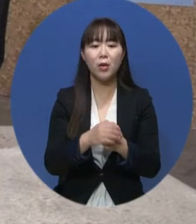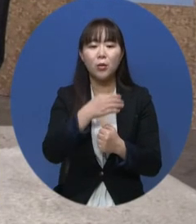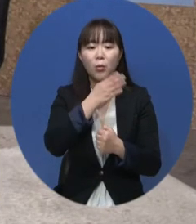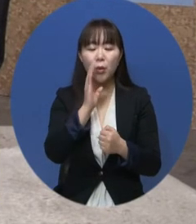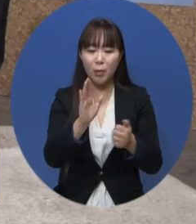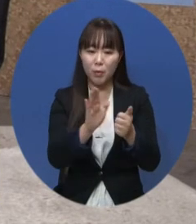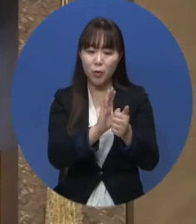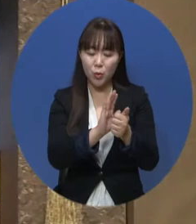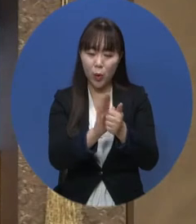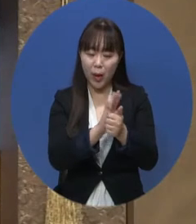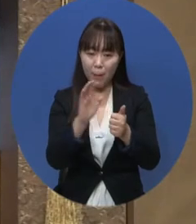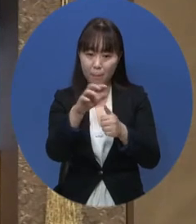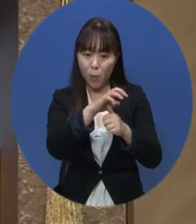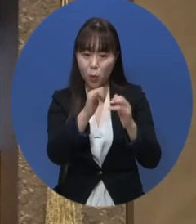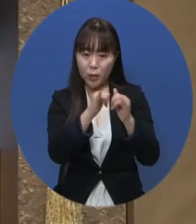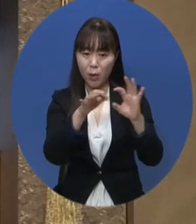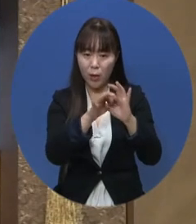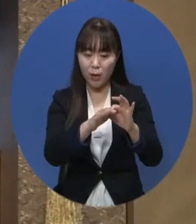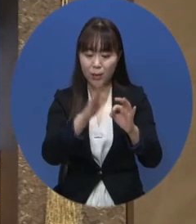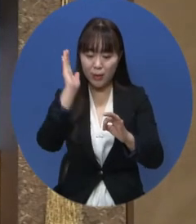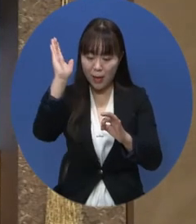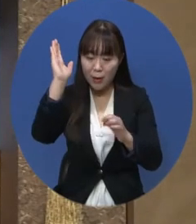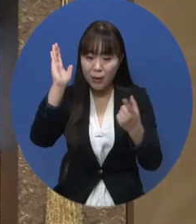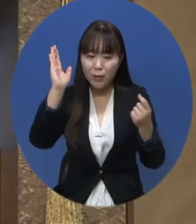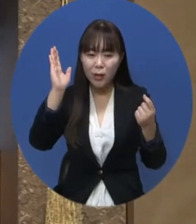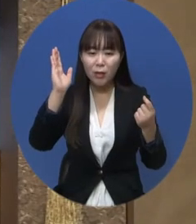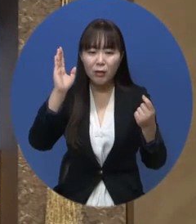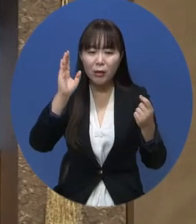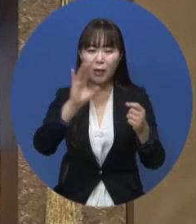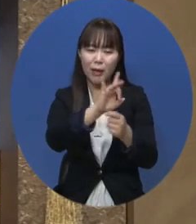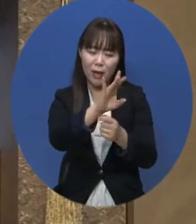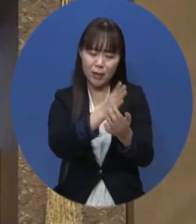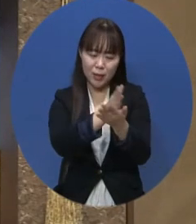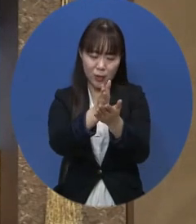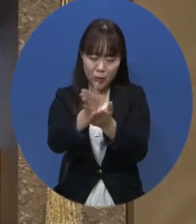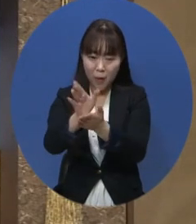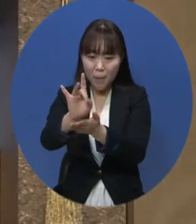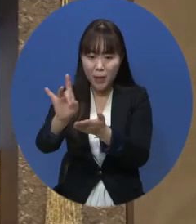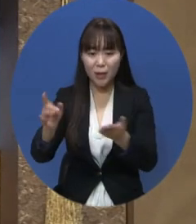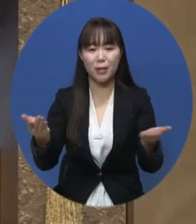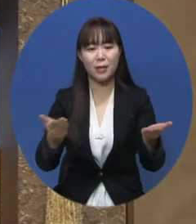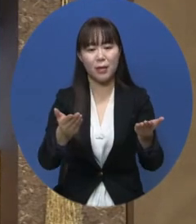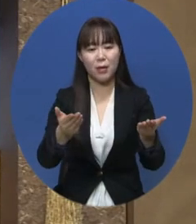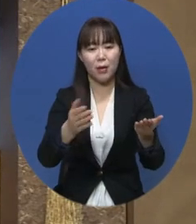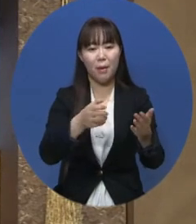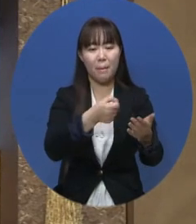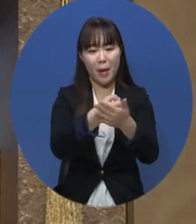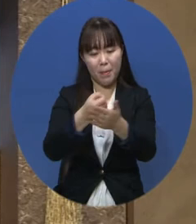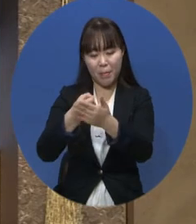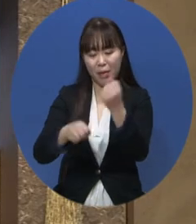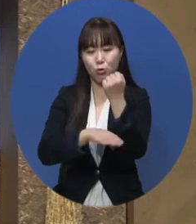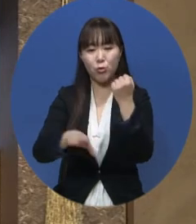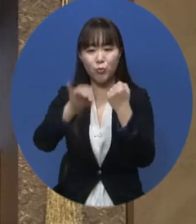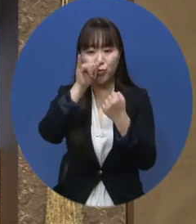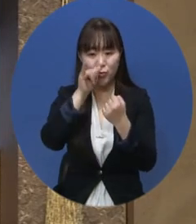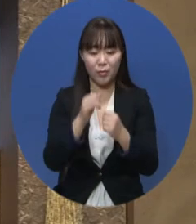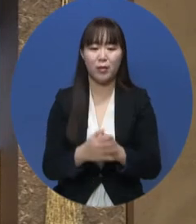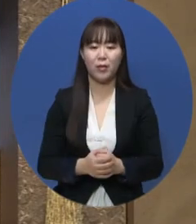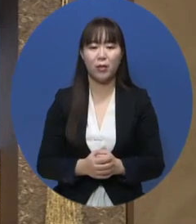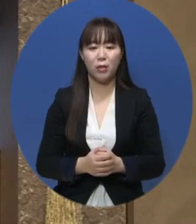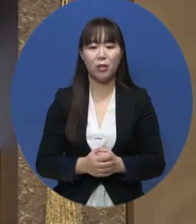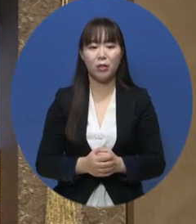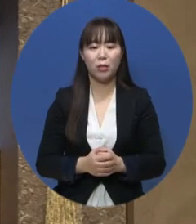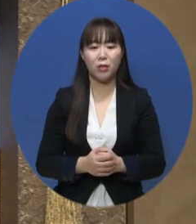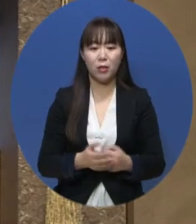대한 말씀을 드렸잖아요. 근데 예. 그 안에 각 직종별로 인력 배치 기준이라는 게 있습니다. 네. 그래서 노인 우리